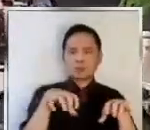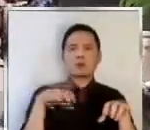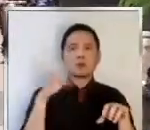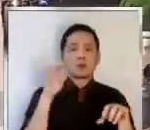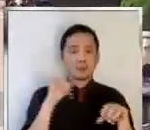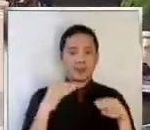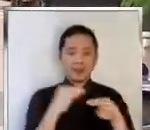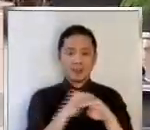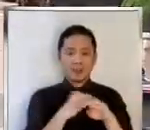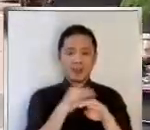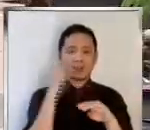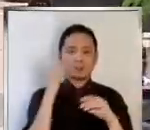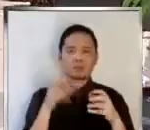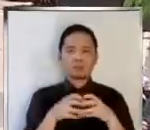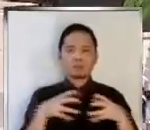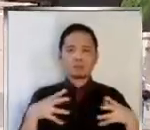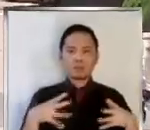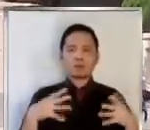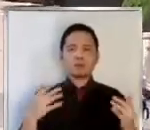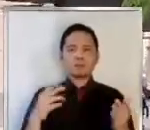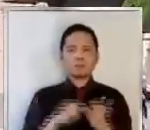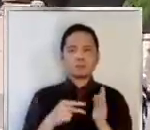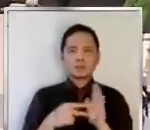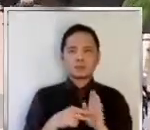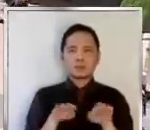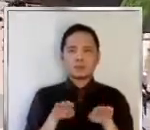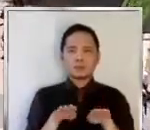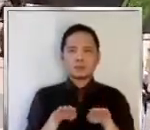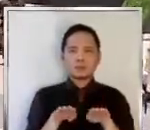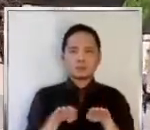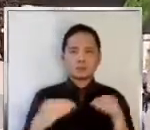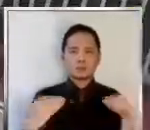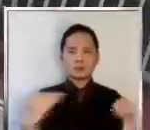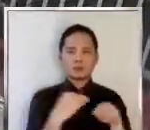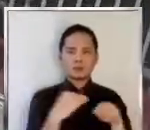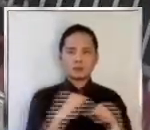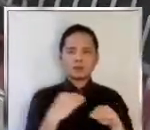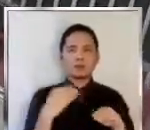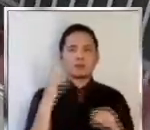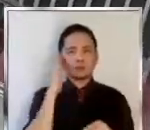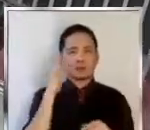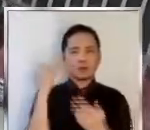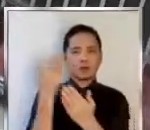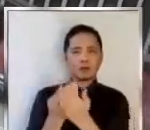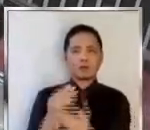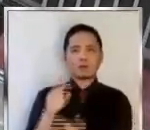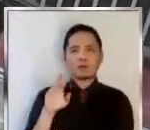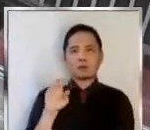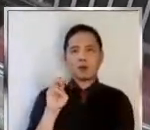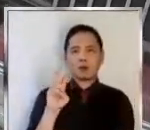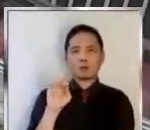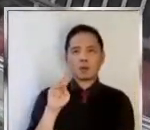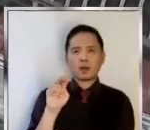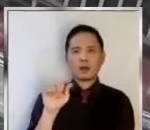Maliban sa may kaliwa ang flyover, kagaya ng papuntang Rockwell sa Makati at Ortigas flyover